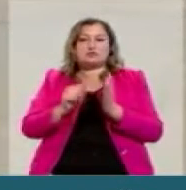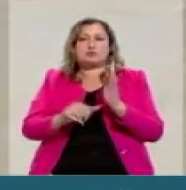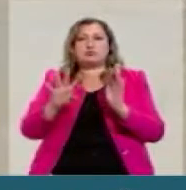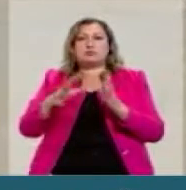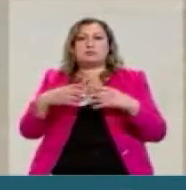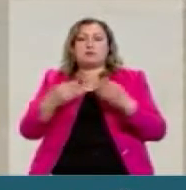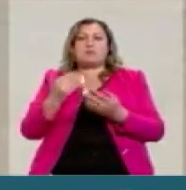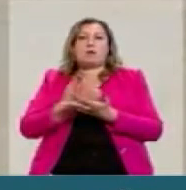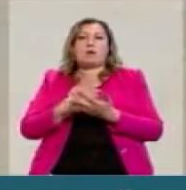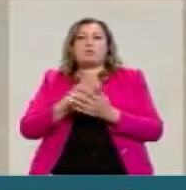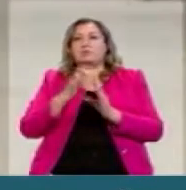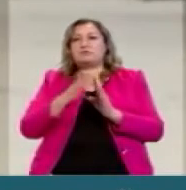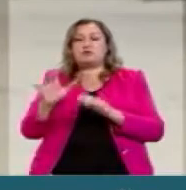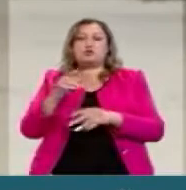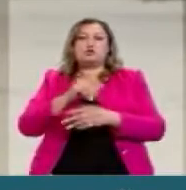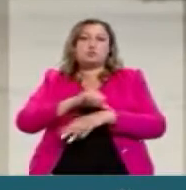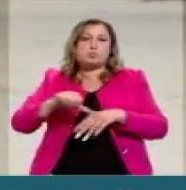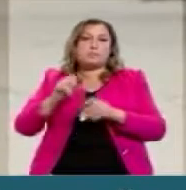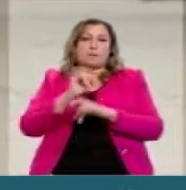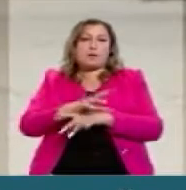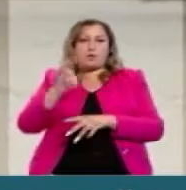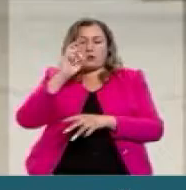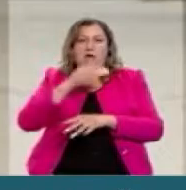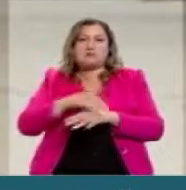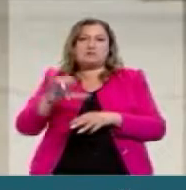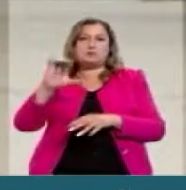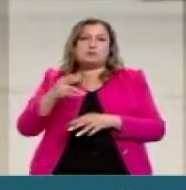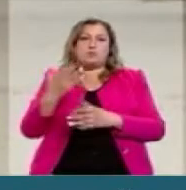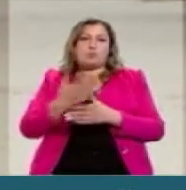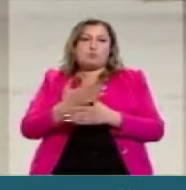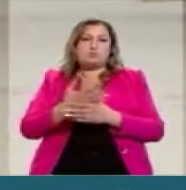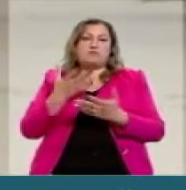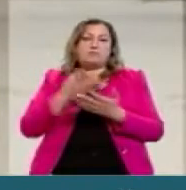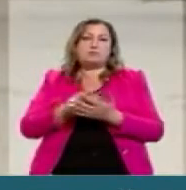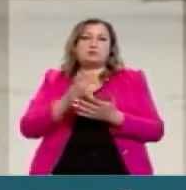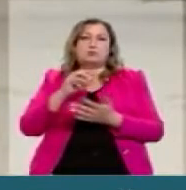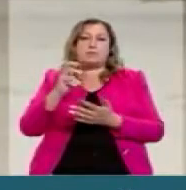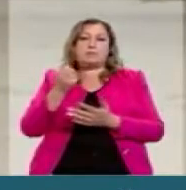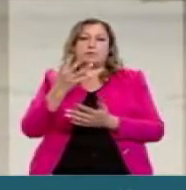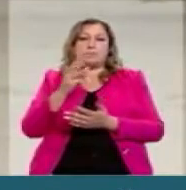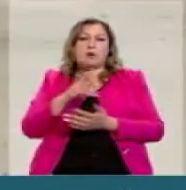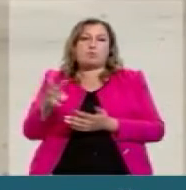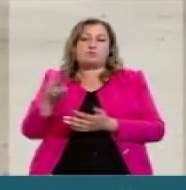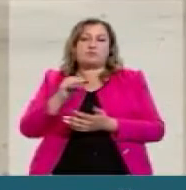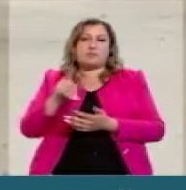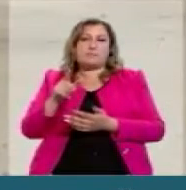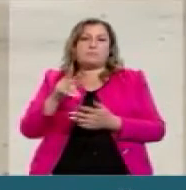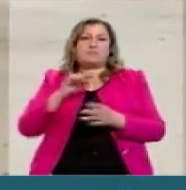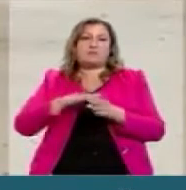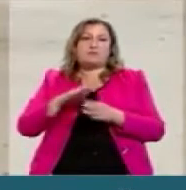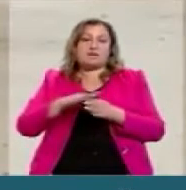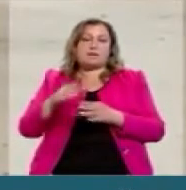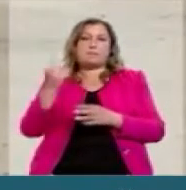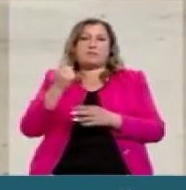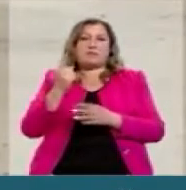Их доходы не превышают черту бедности. Государственная адресная социальная помощь выплачена на сумму 15 миллионов тенге. В рамках